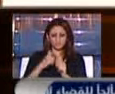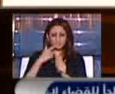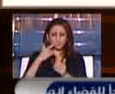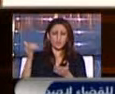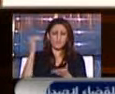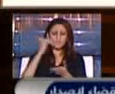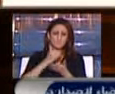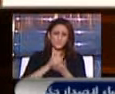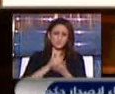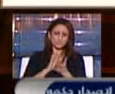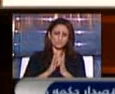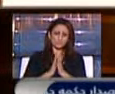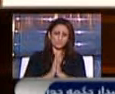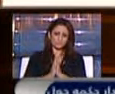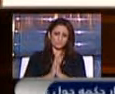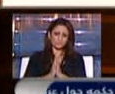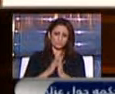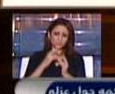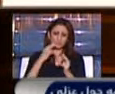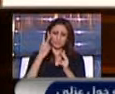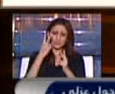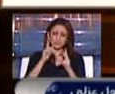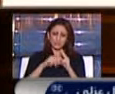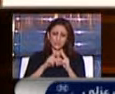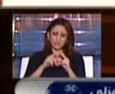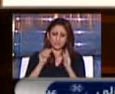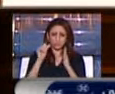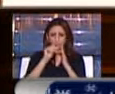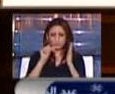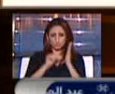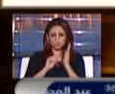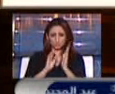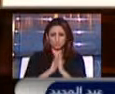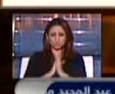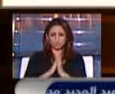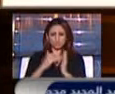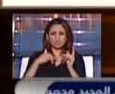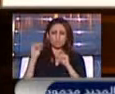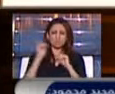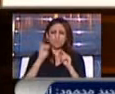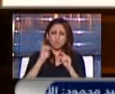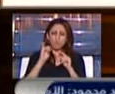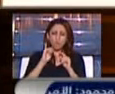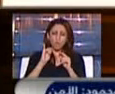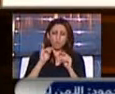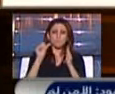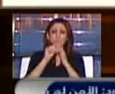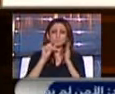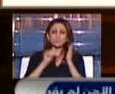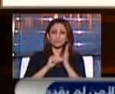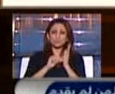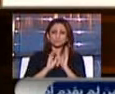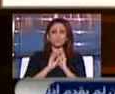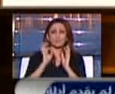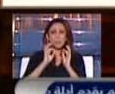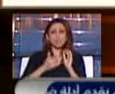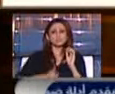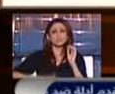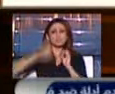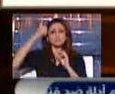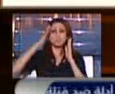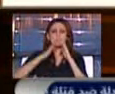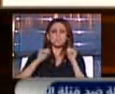زعماء. نمرة اثنين، الدستور نحن مهتمين بالدستور ان يكون دستورا عظيما